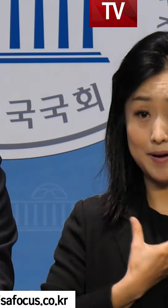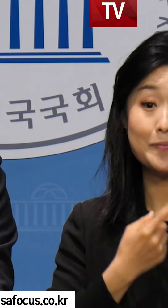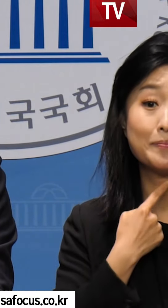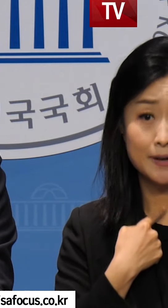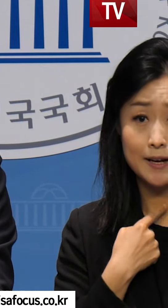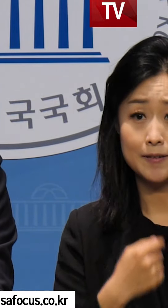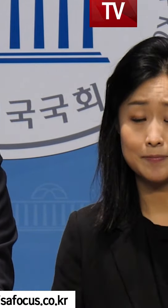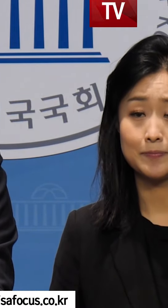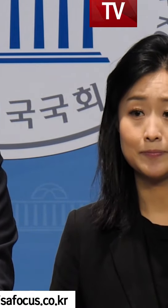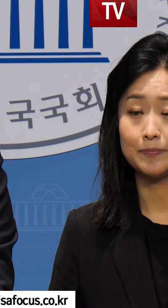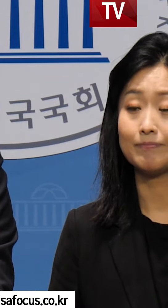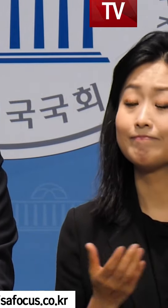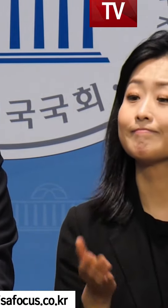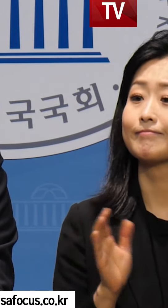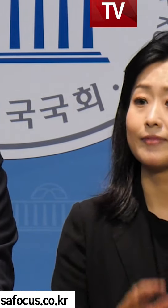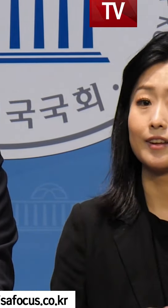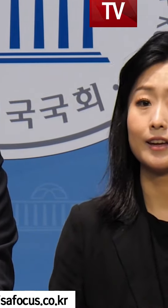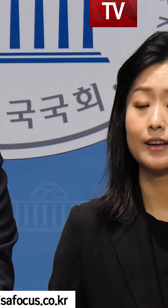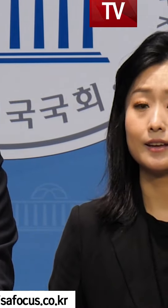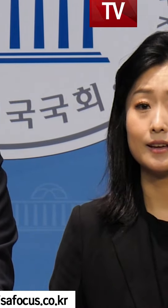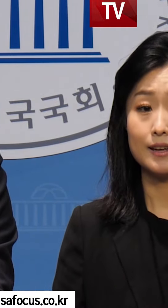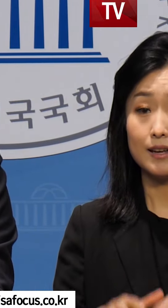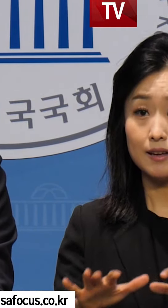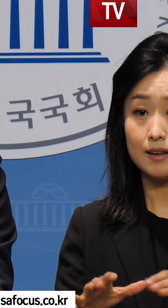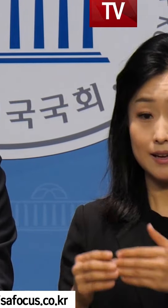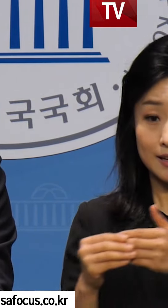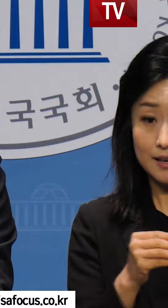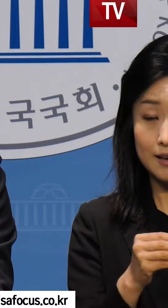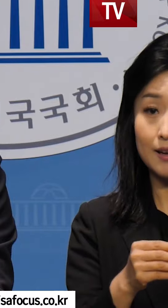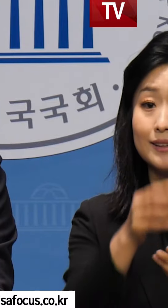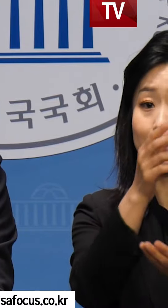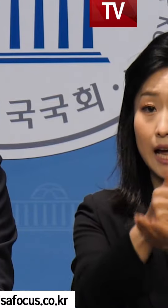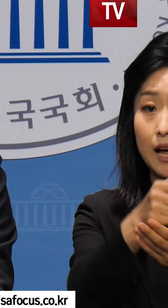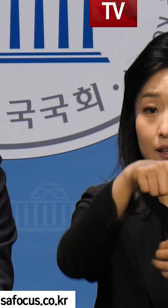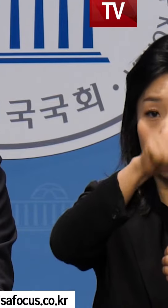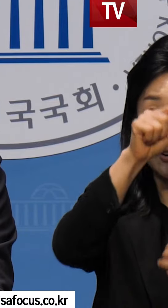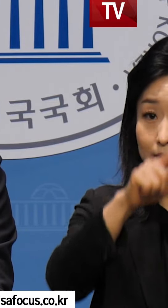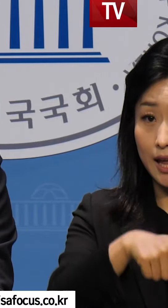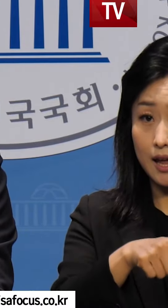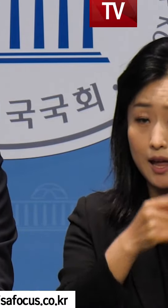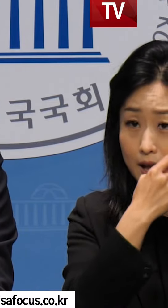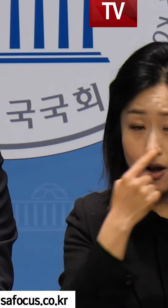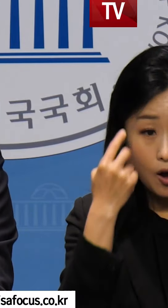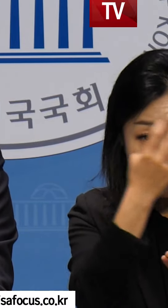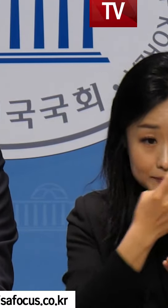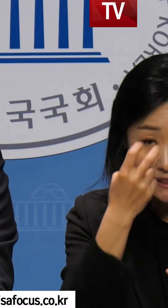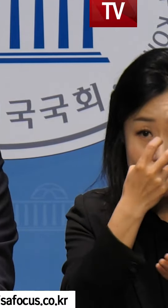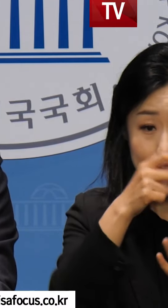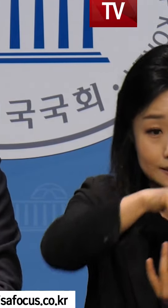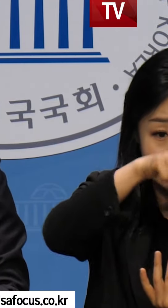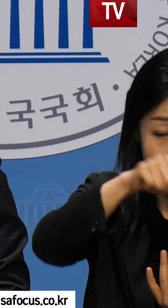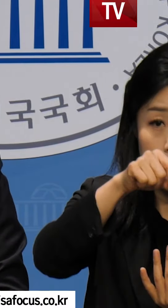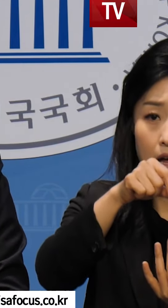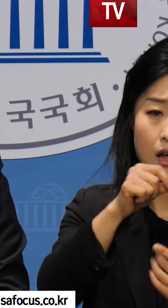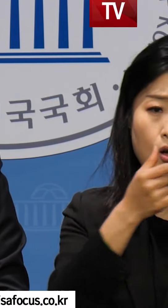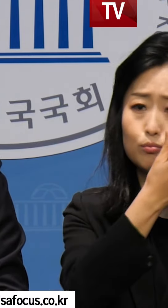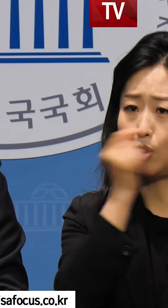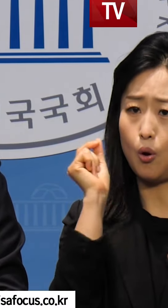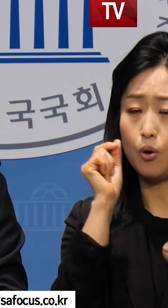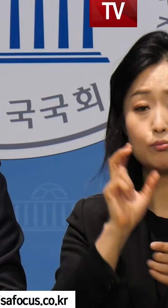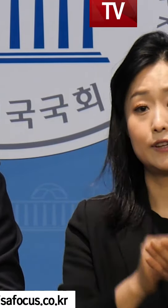종목입니다. 그럼에도 불구하고 이를 이끄는 회장 선임 과정에서 검증 절차가 미흡했다는 것은 매우